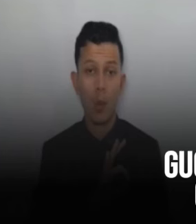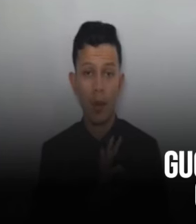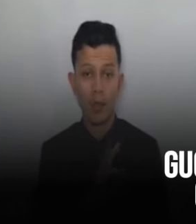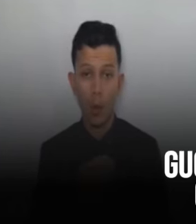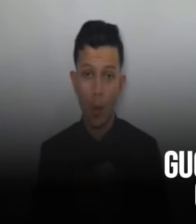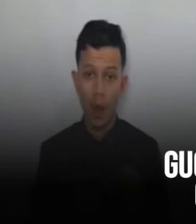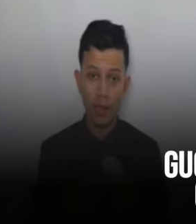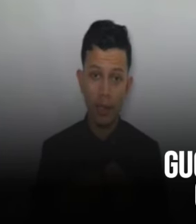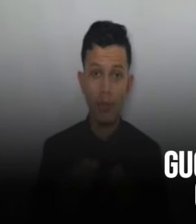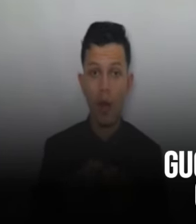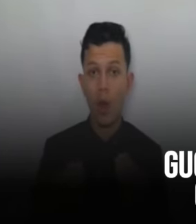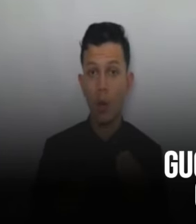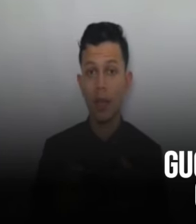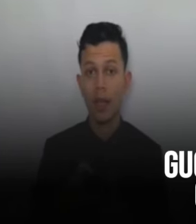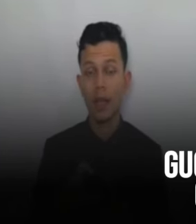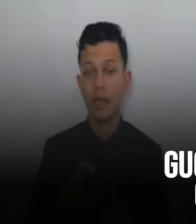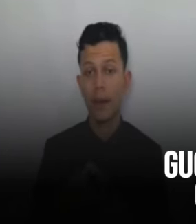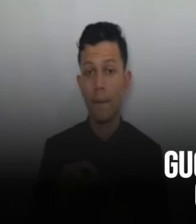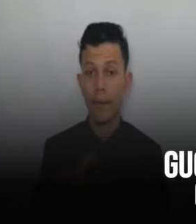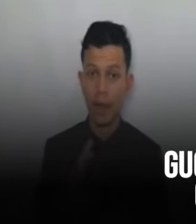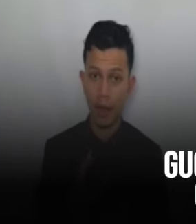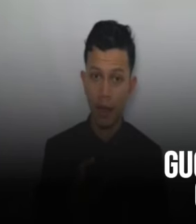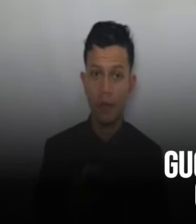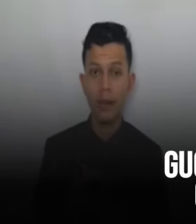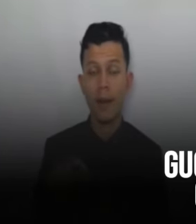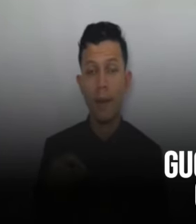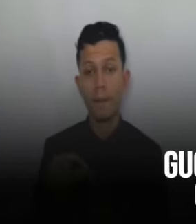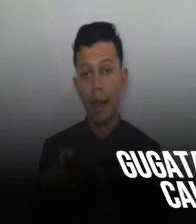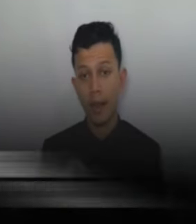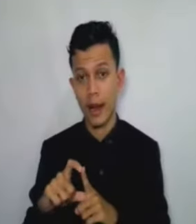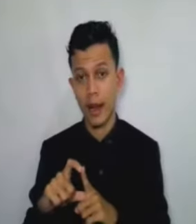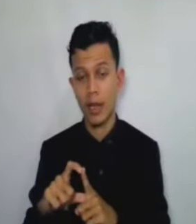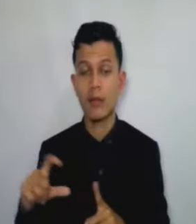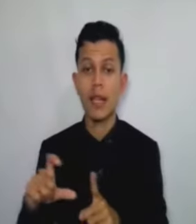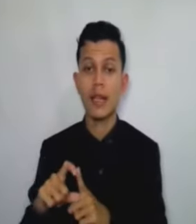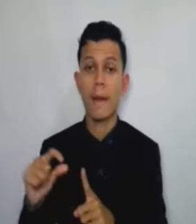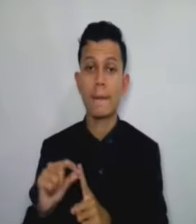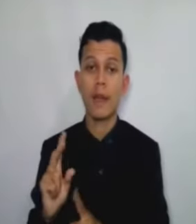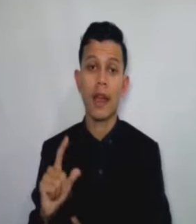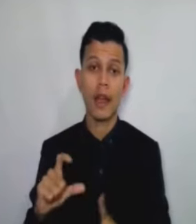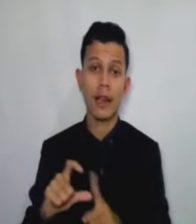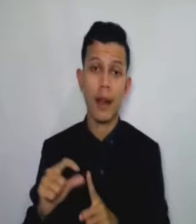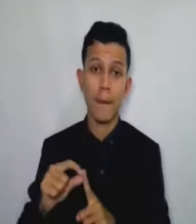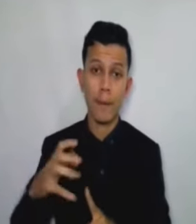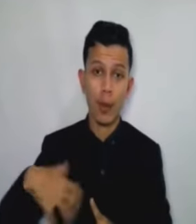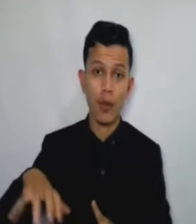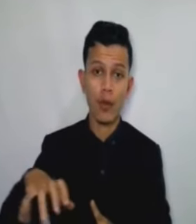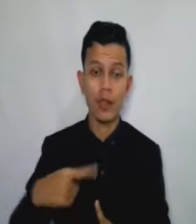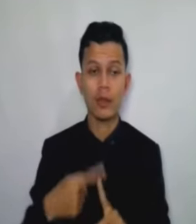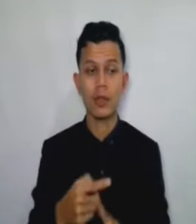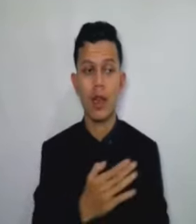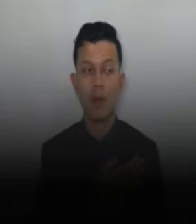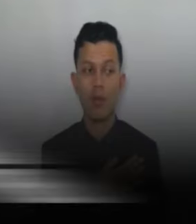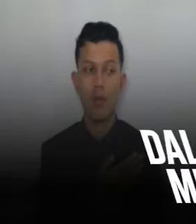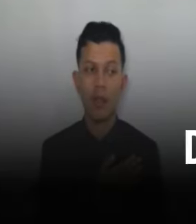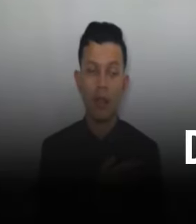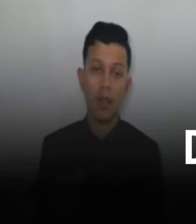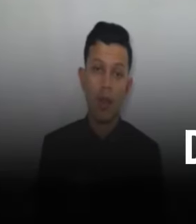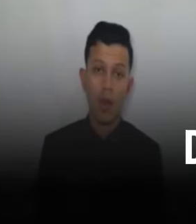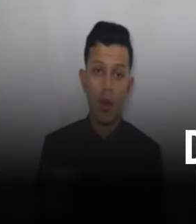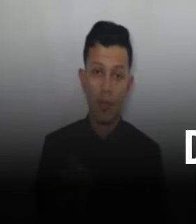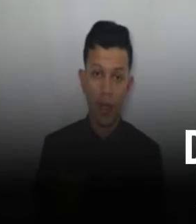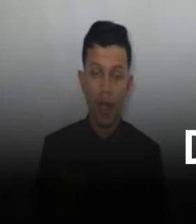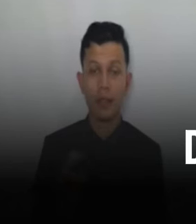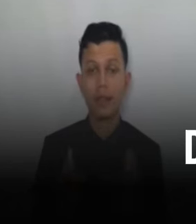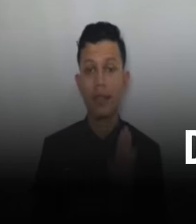Rakyat, Dewan Perwakilan Daerah, Dewan Perwakilan Rakyat Daerah Provinsi dan Dewan Perwakilan Daerah Kabupaten Kota secara